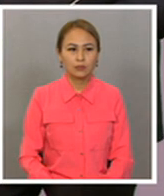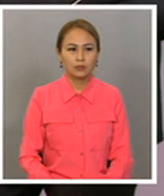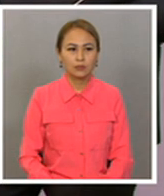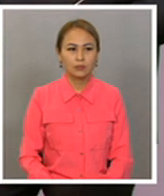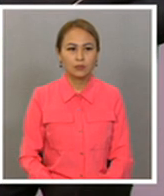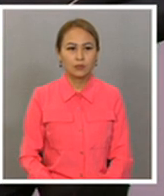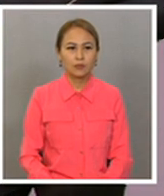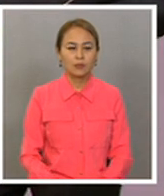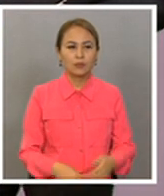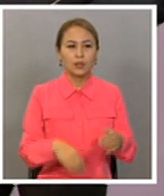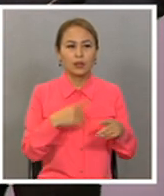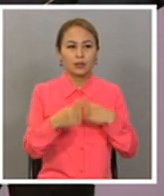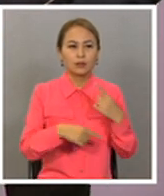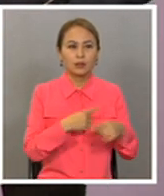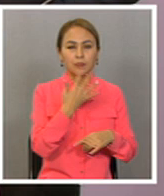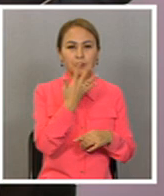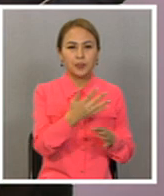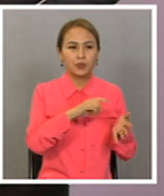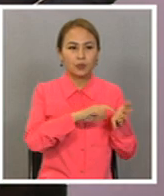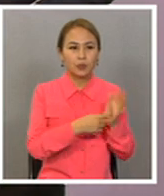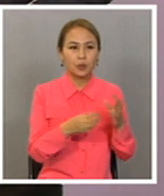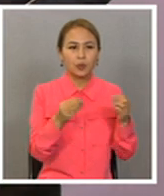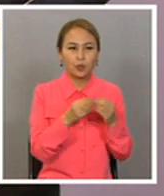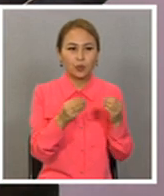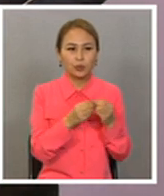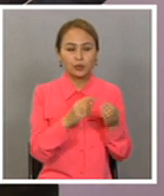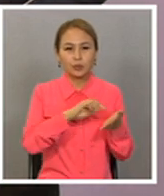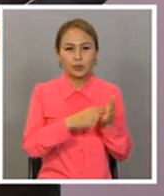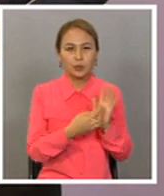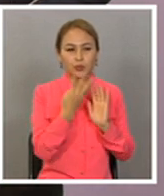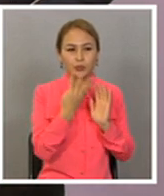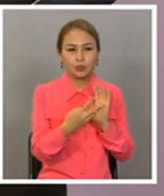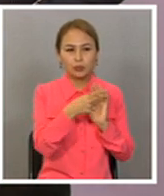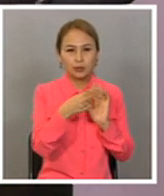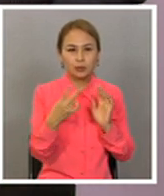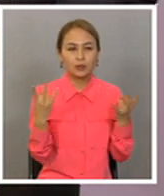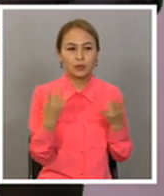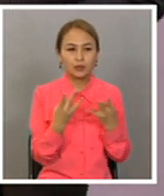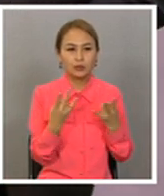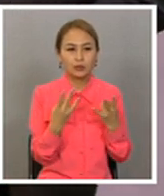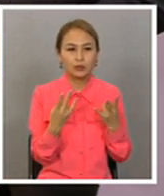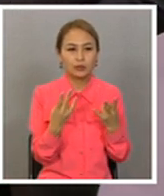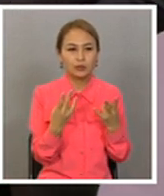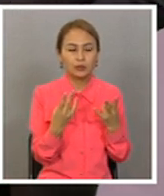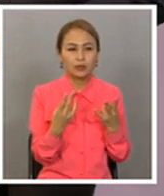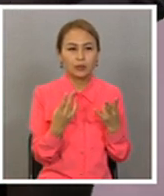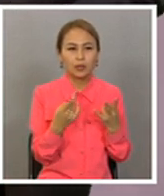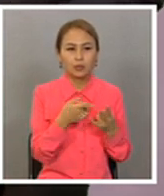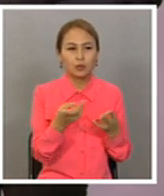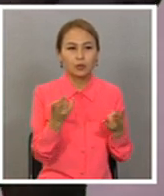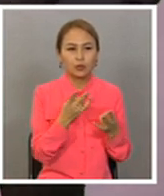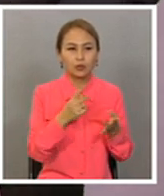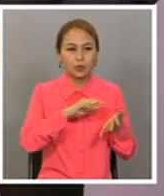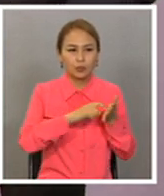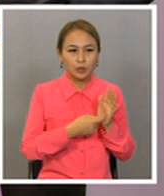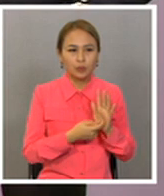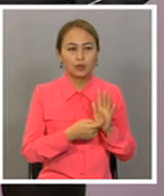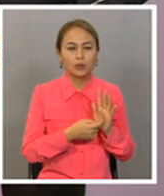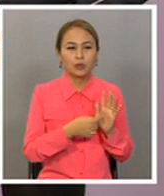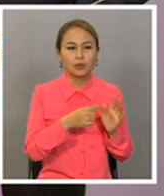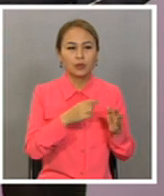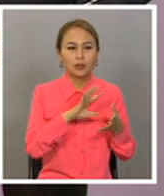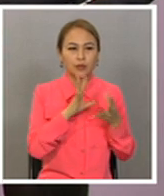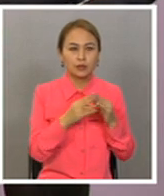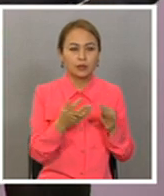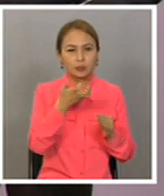Келесі өрнекте 5 пен 10-ның көбейтіндісін 4-ке көбейту қажет. Бұл үшін көбейтудің ауыстырымдылық қасиетіне